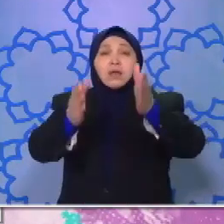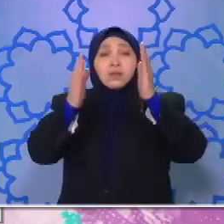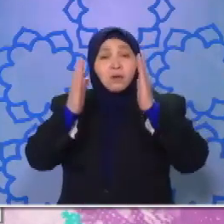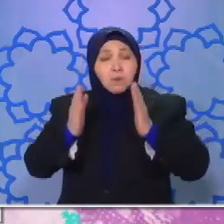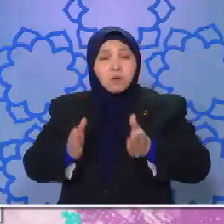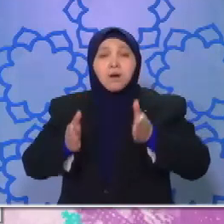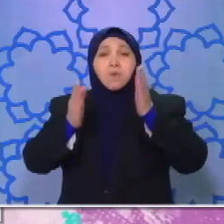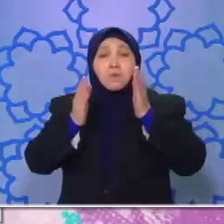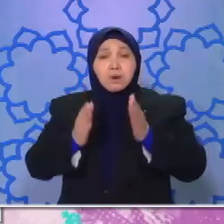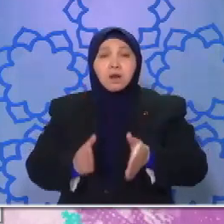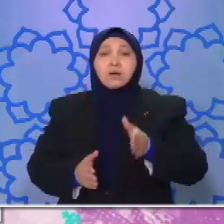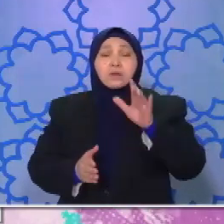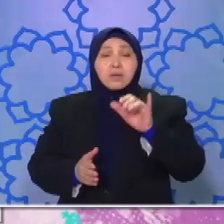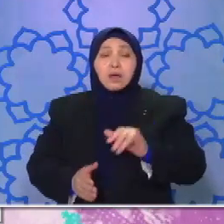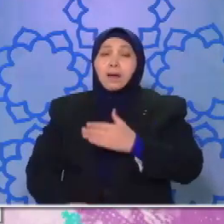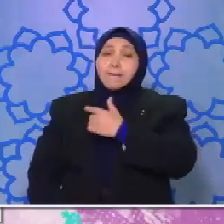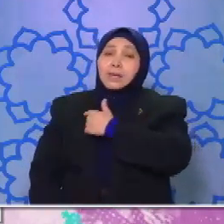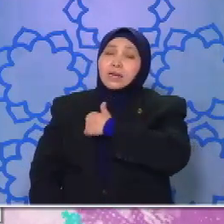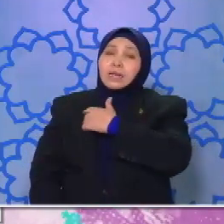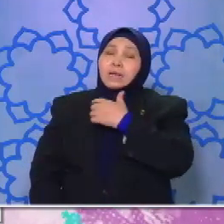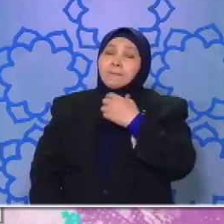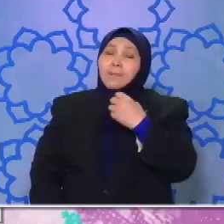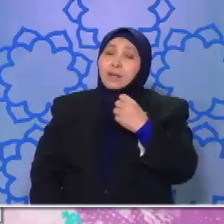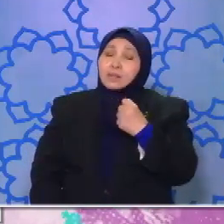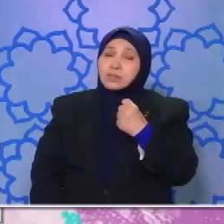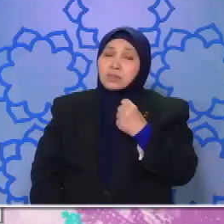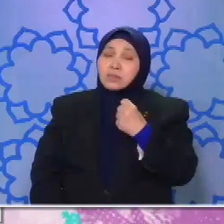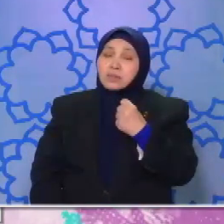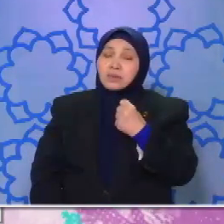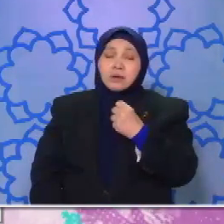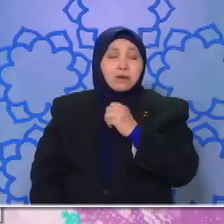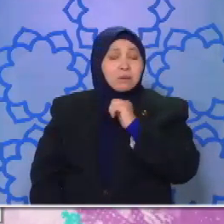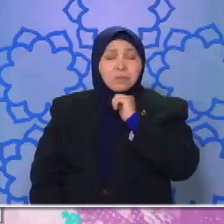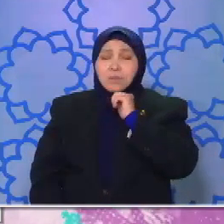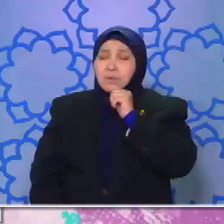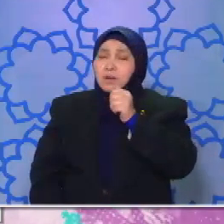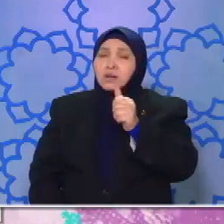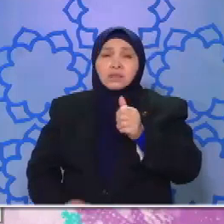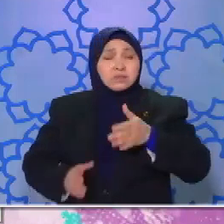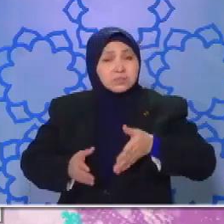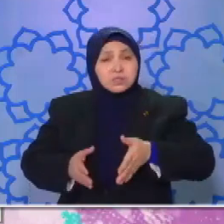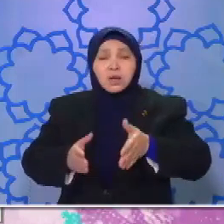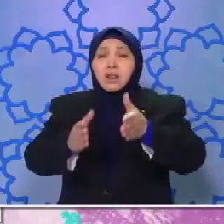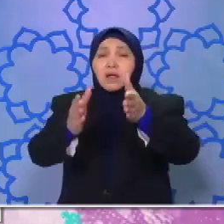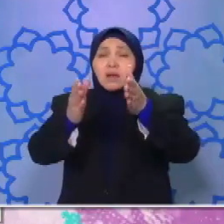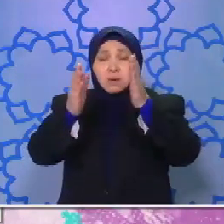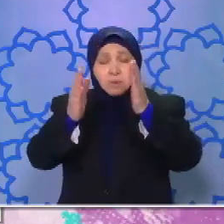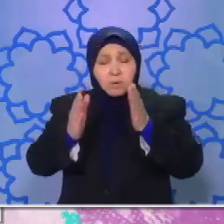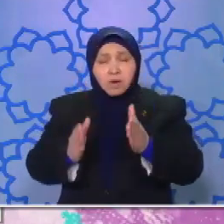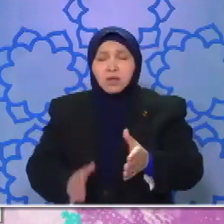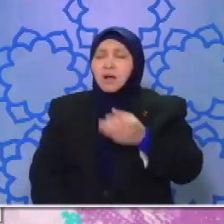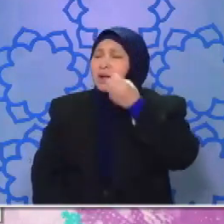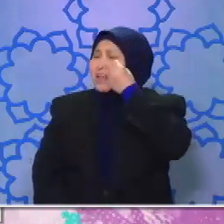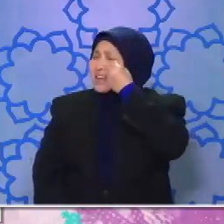صراط الذين أنعمت عليهم غير